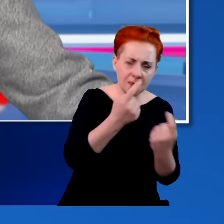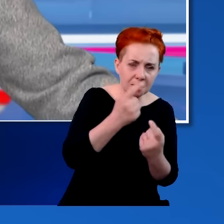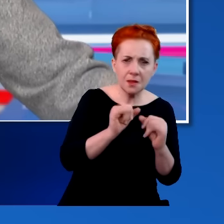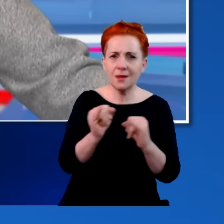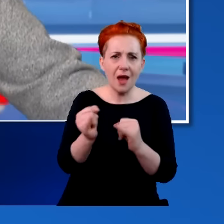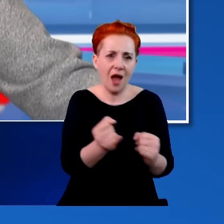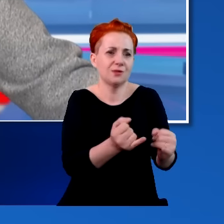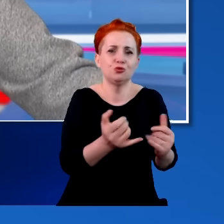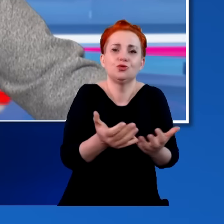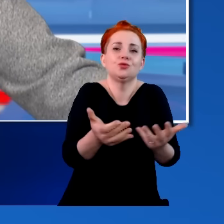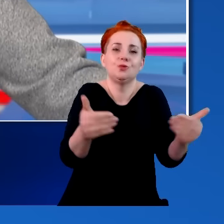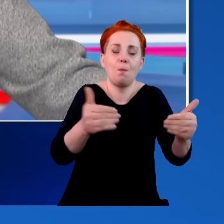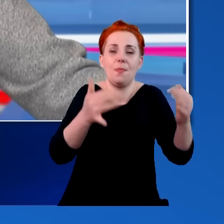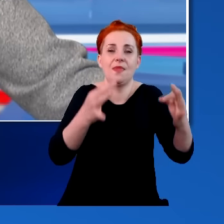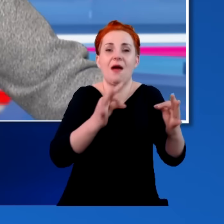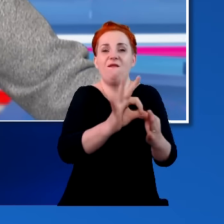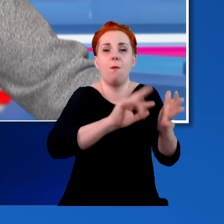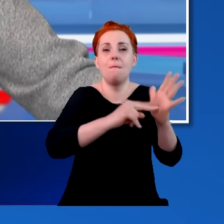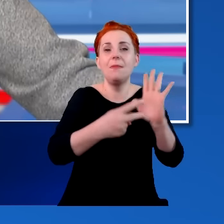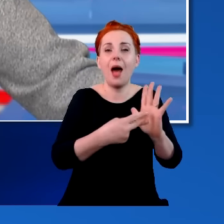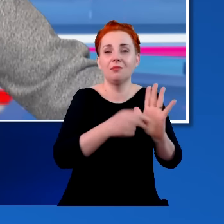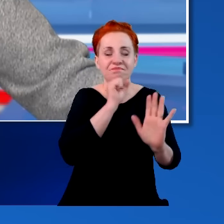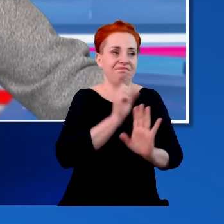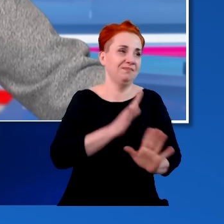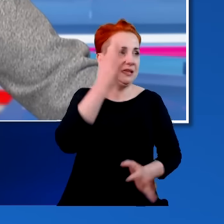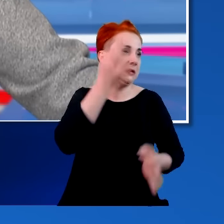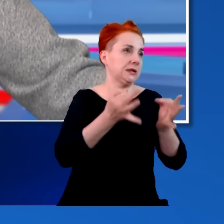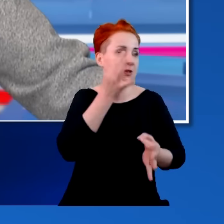nie mają w tej chwili w planach w ogóle zastanawiania się